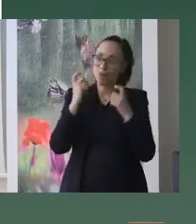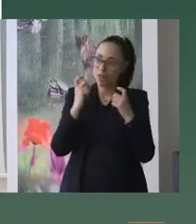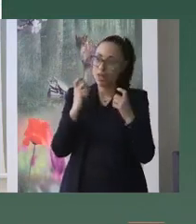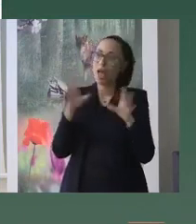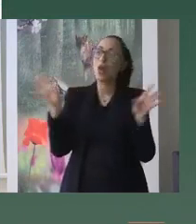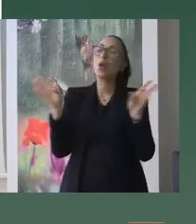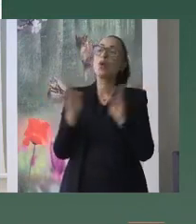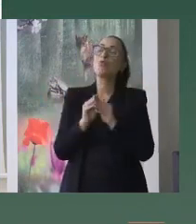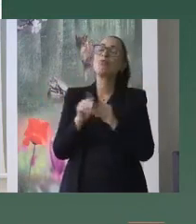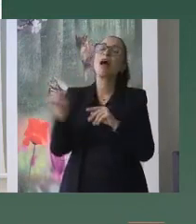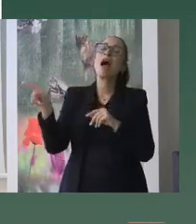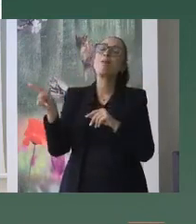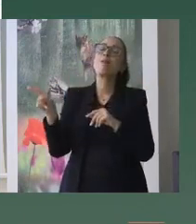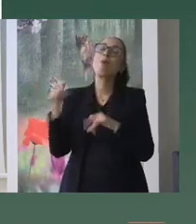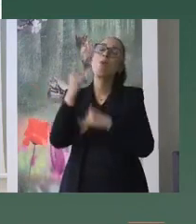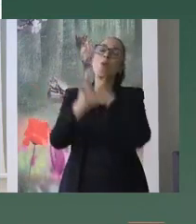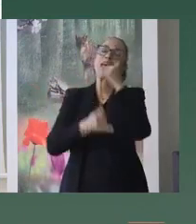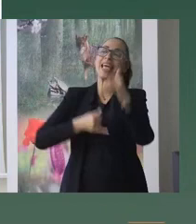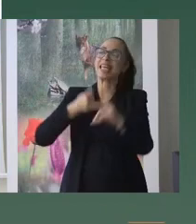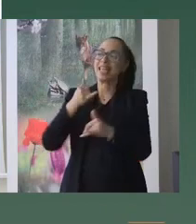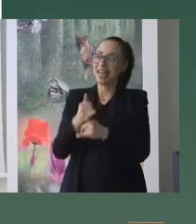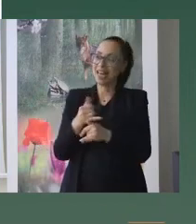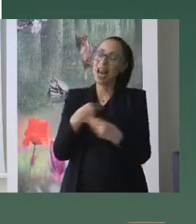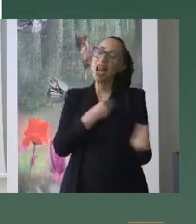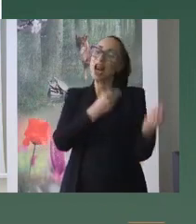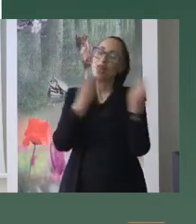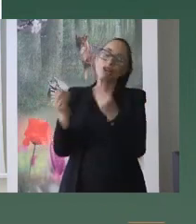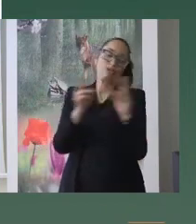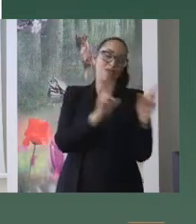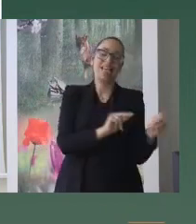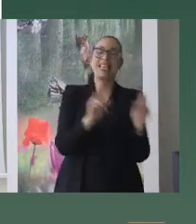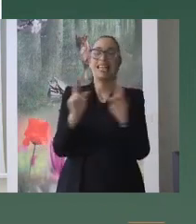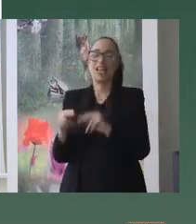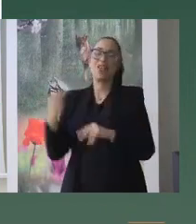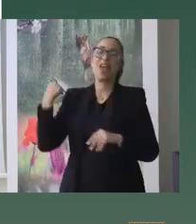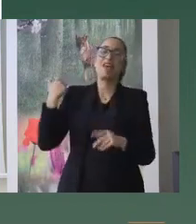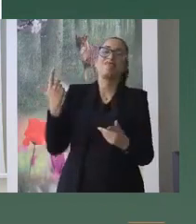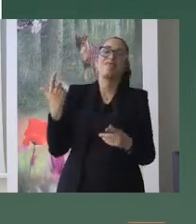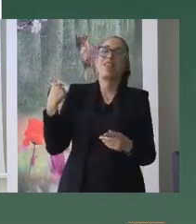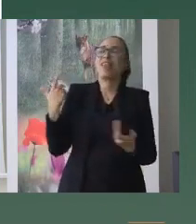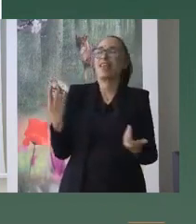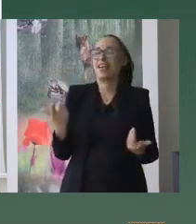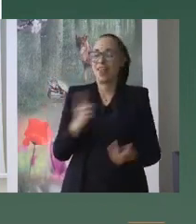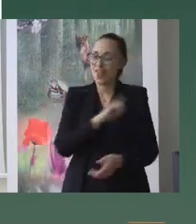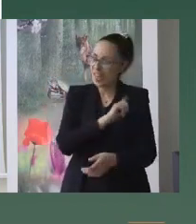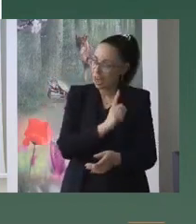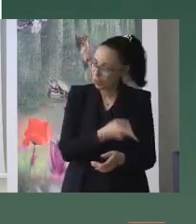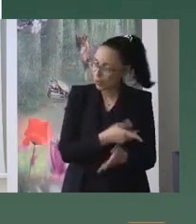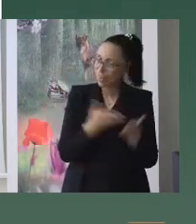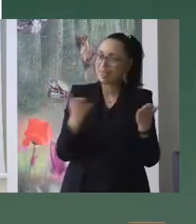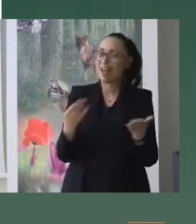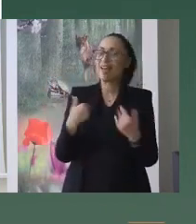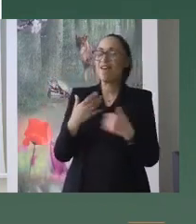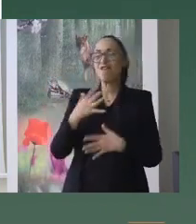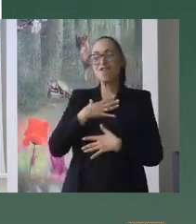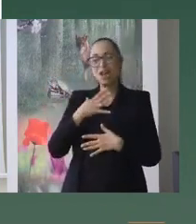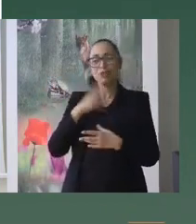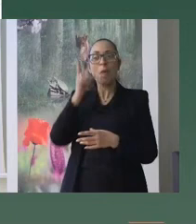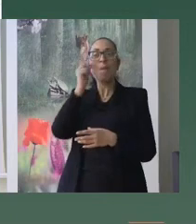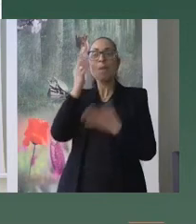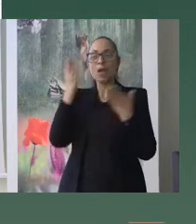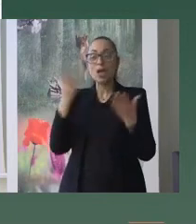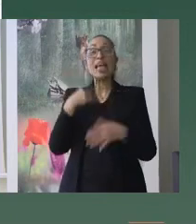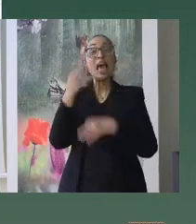ερωτήσεις που λάβαμε από το live streaming και να δώσουμε την ίδια δυνατότητα και στην άλλη πλευρά, που τους ευχαριστούμε πολύ που μας παρακολουθούν.